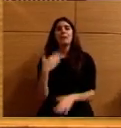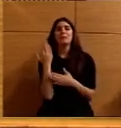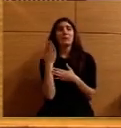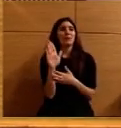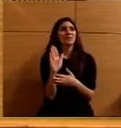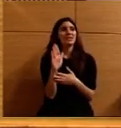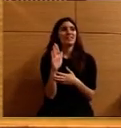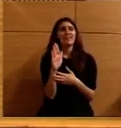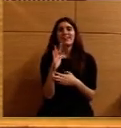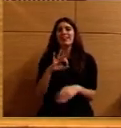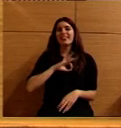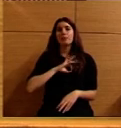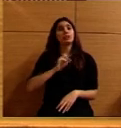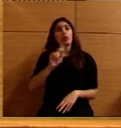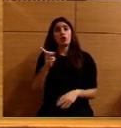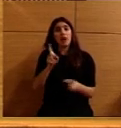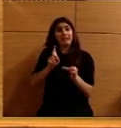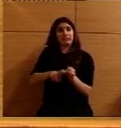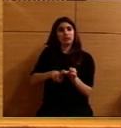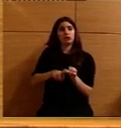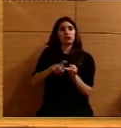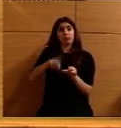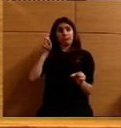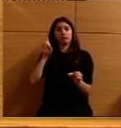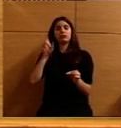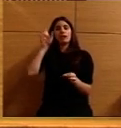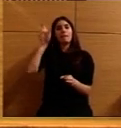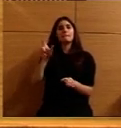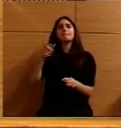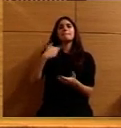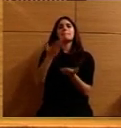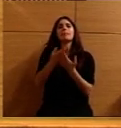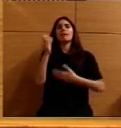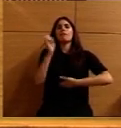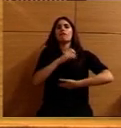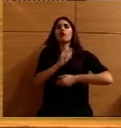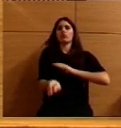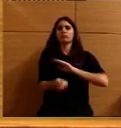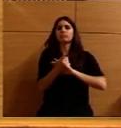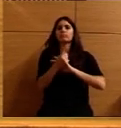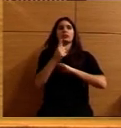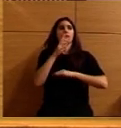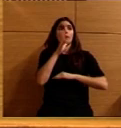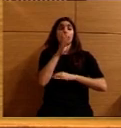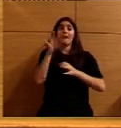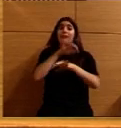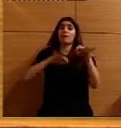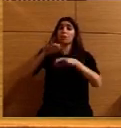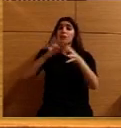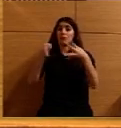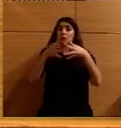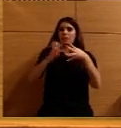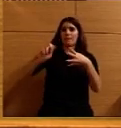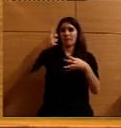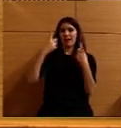Proposició presentada pel diputat no escrit sol·licitant la creació d'un fons de contingència extraordinari per a la reposició d'infraestructures de